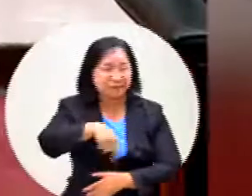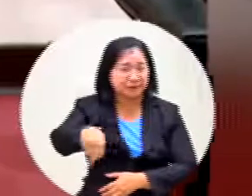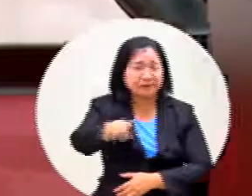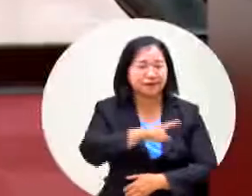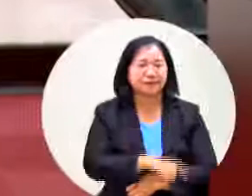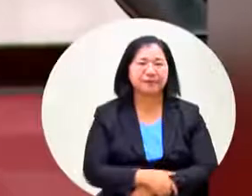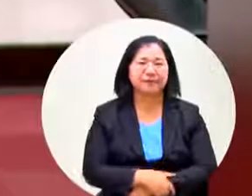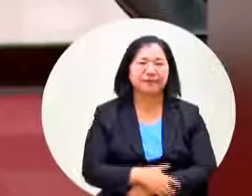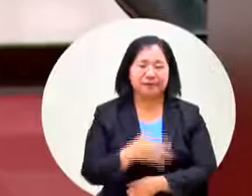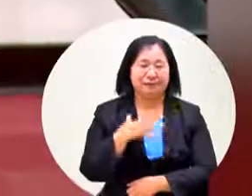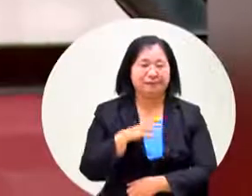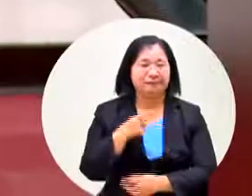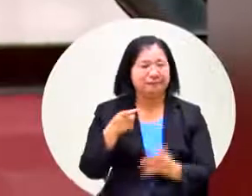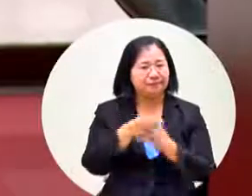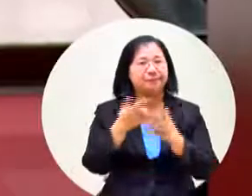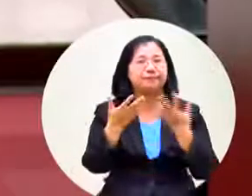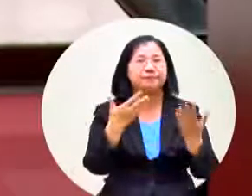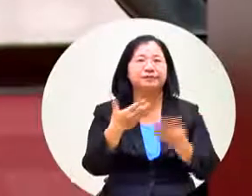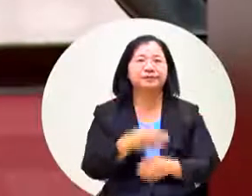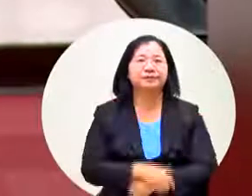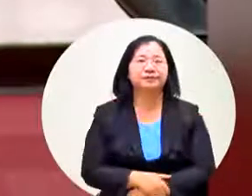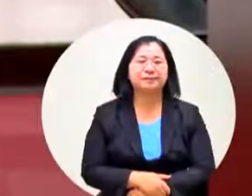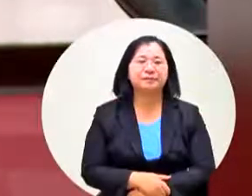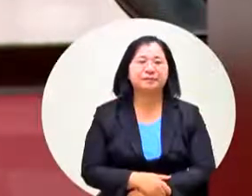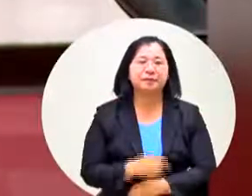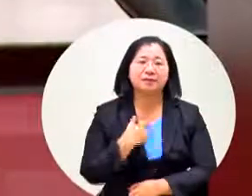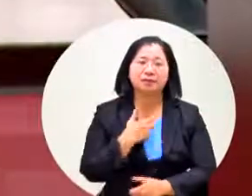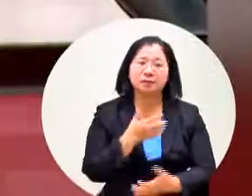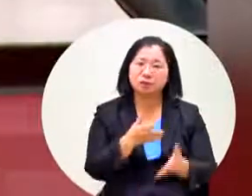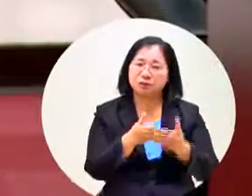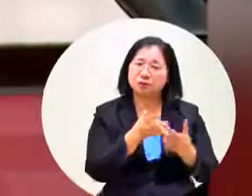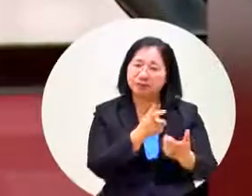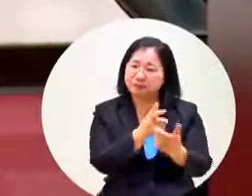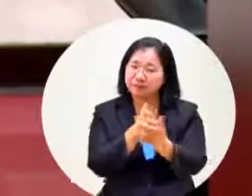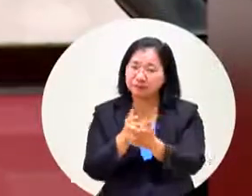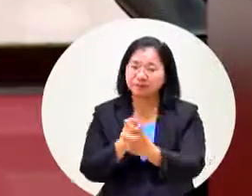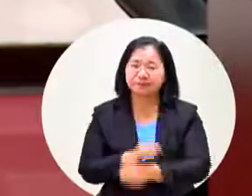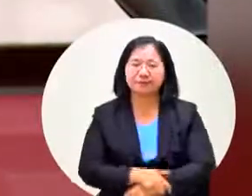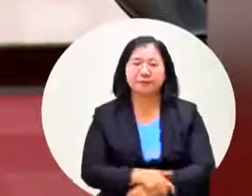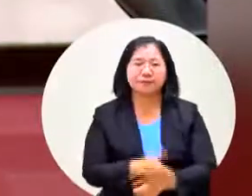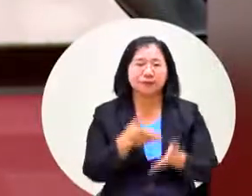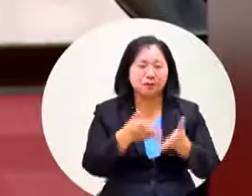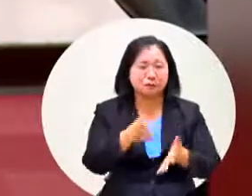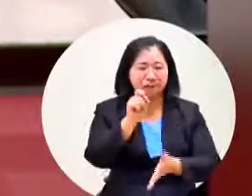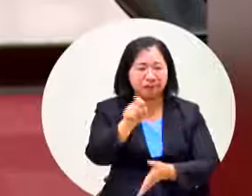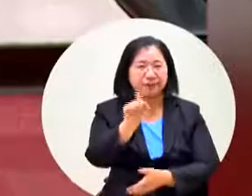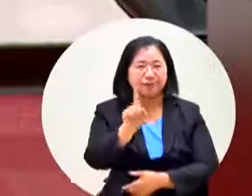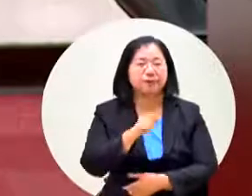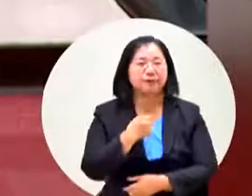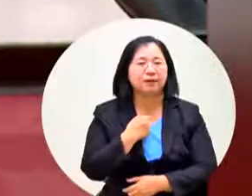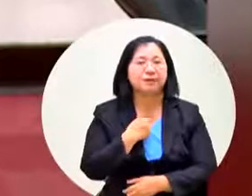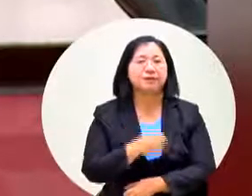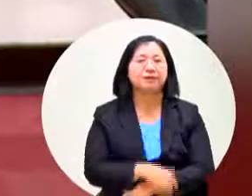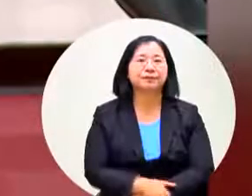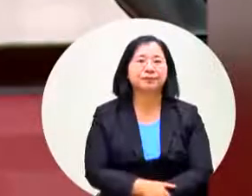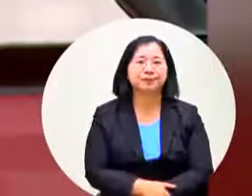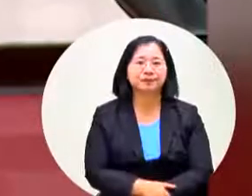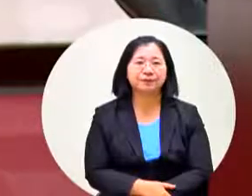所讲的吼，表示你对少年年轻人吼非常的这了解问题，他